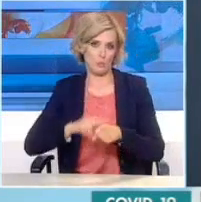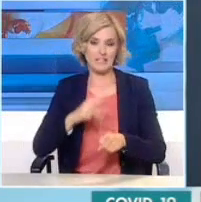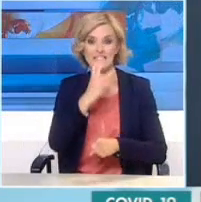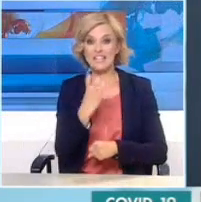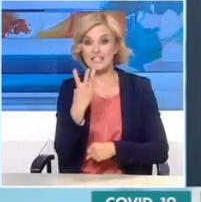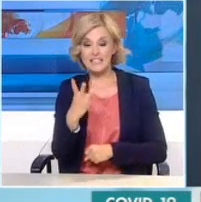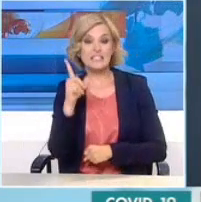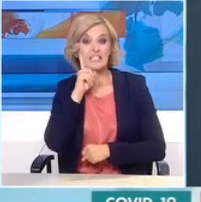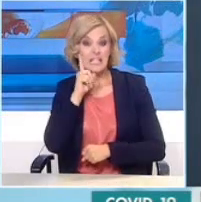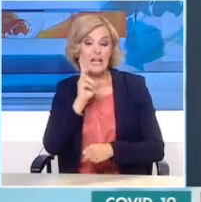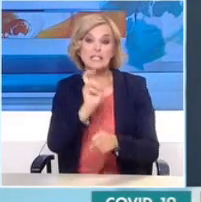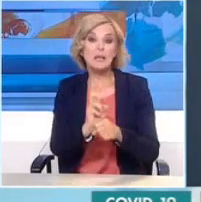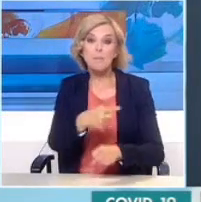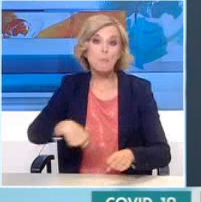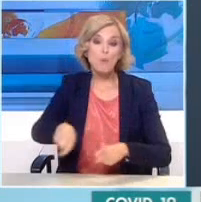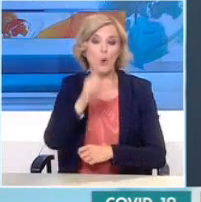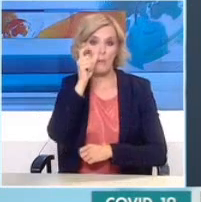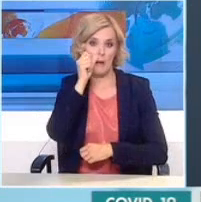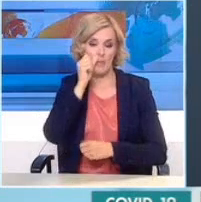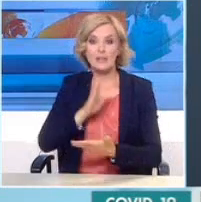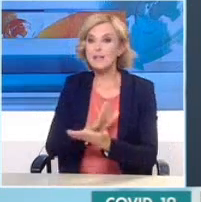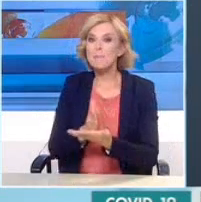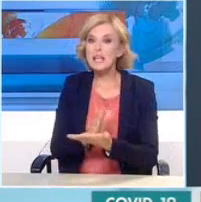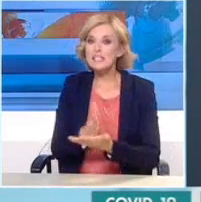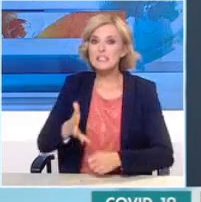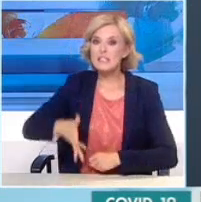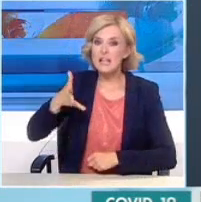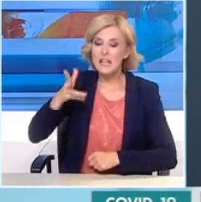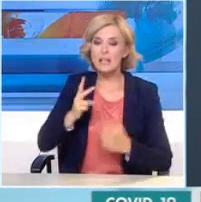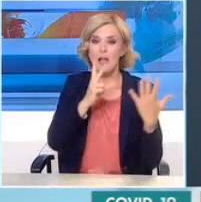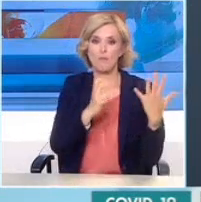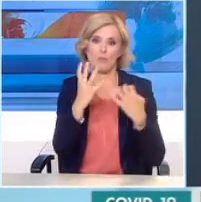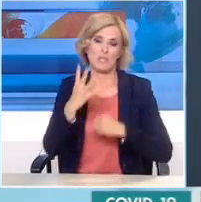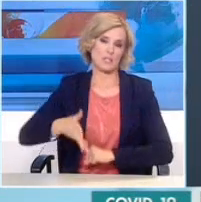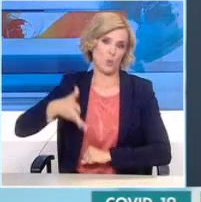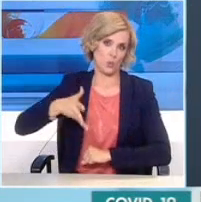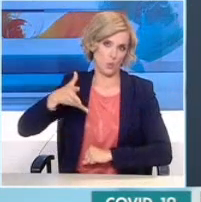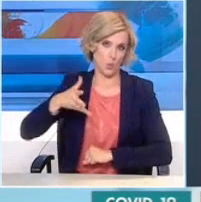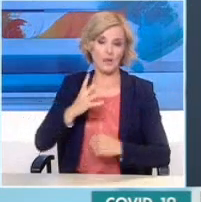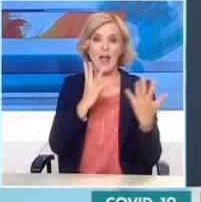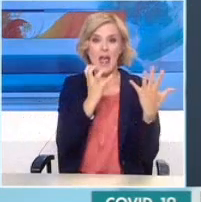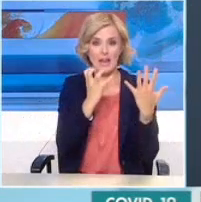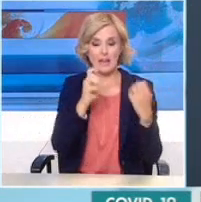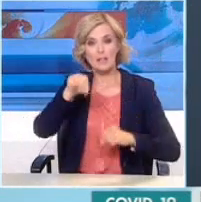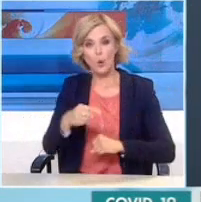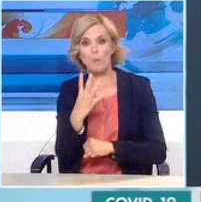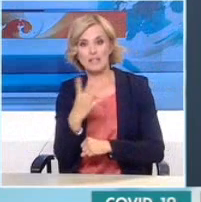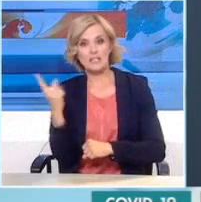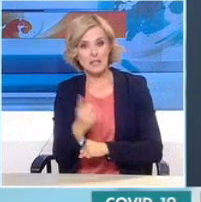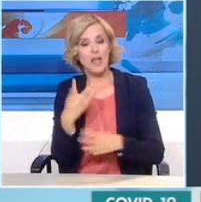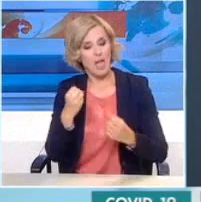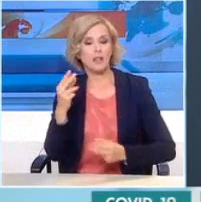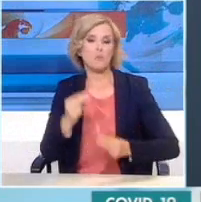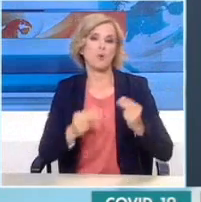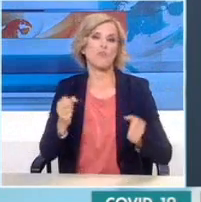γυναίκες και οι υπόλοιποι άνδρες. Η διάμεση ηλικία των θανόντων συμπολιτών μας ήταν τα 74 έτη και το 90,4% είχε κάποιο